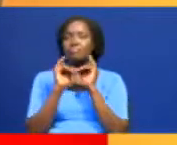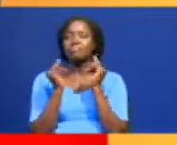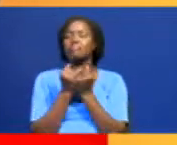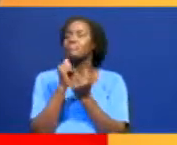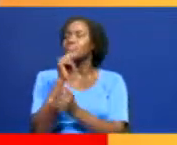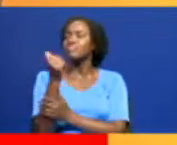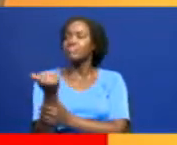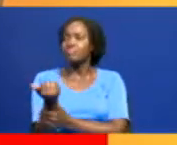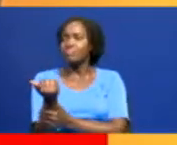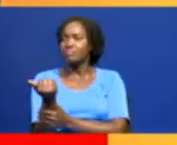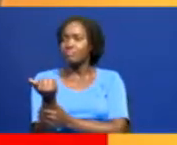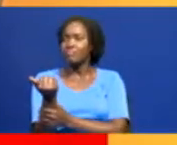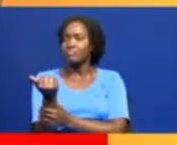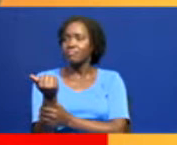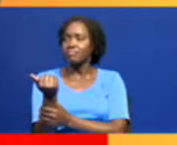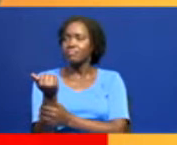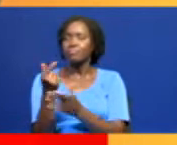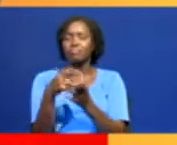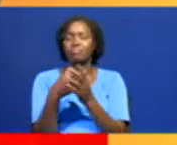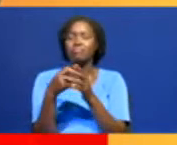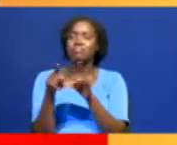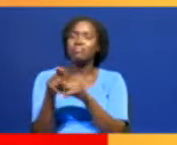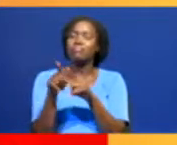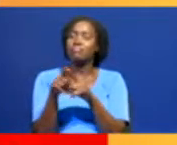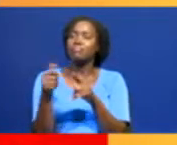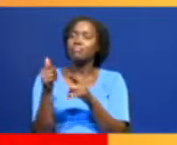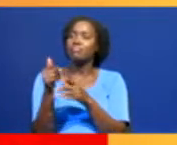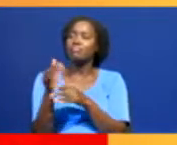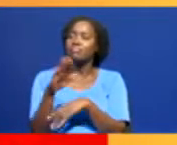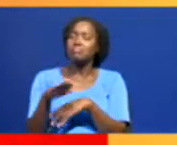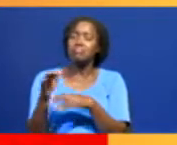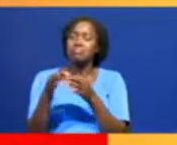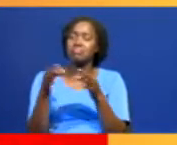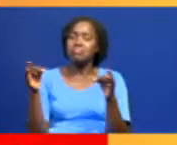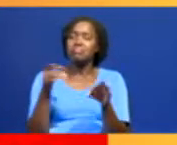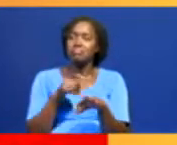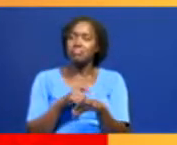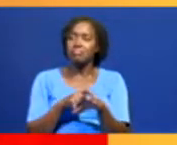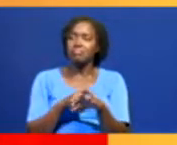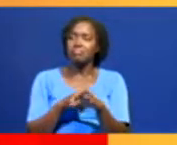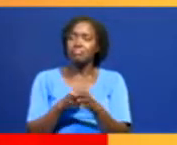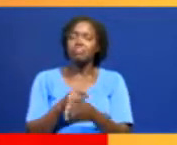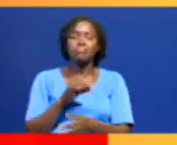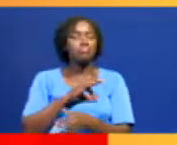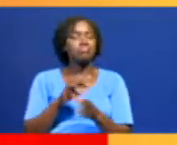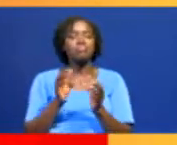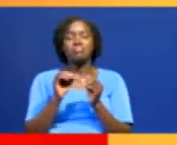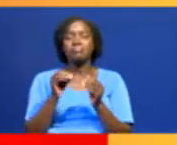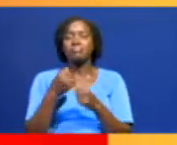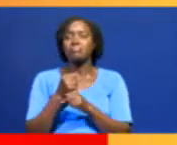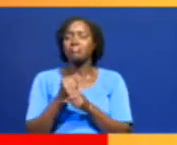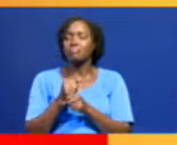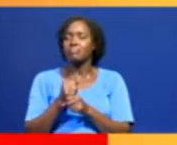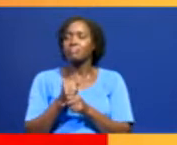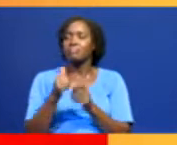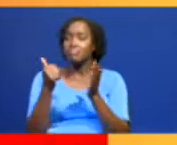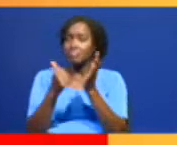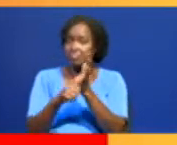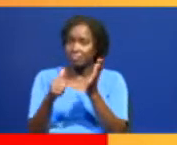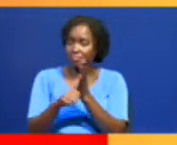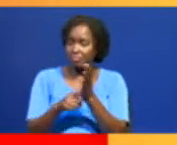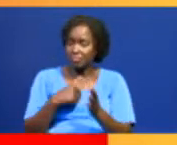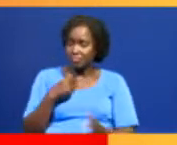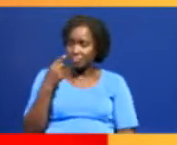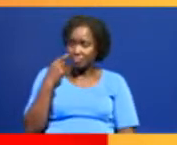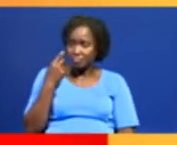zingine. Alafu gatuzi pia tukasema kuna eneo ambao pengine kwa muda mrefu haijasaidika, tukatengeza maeneo. Shida ambayo mimi